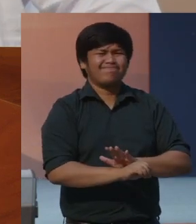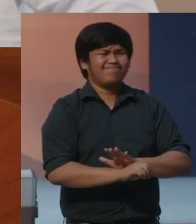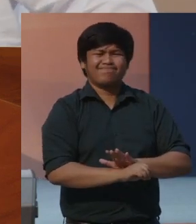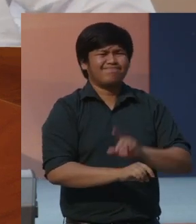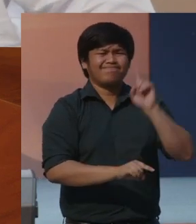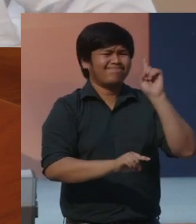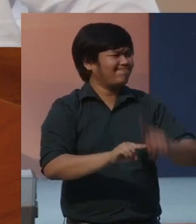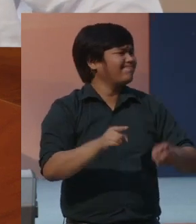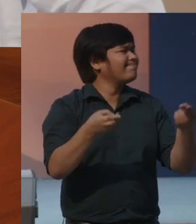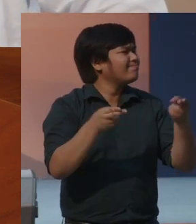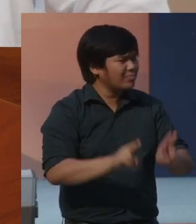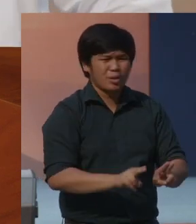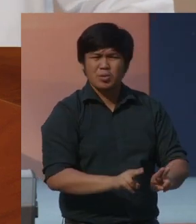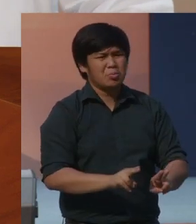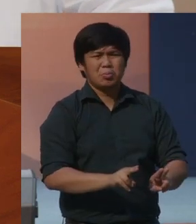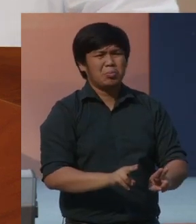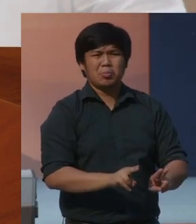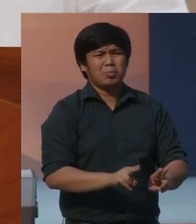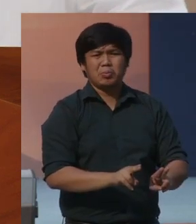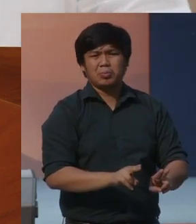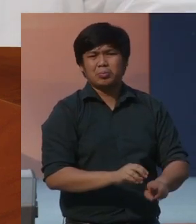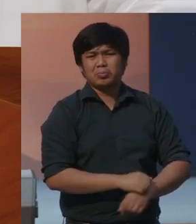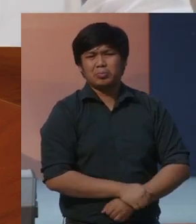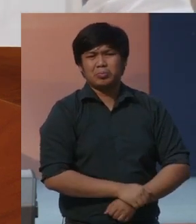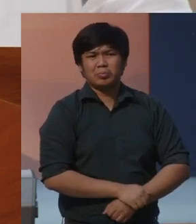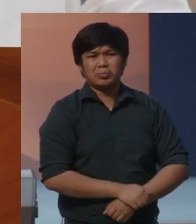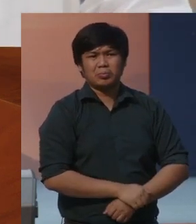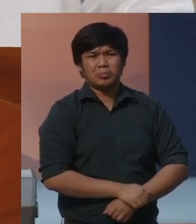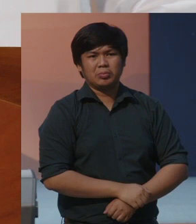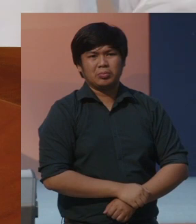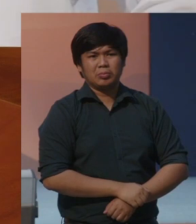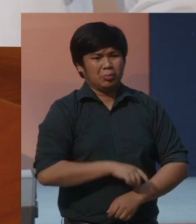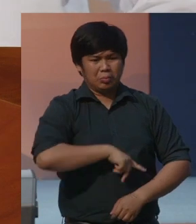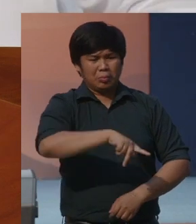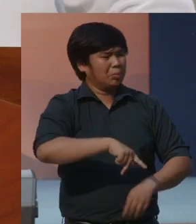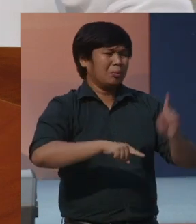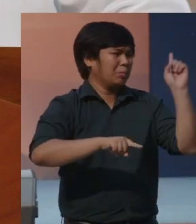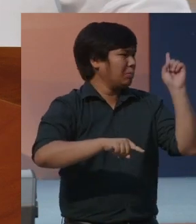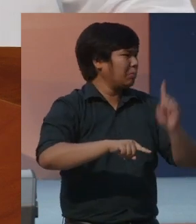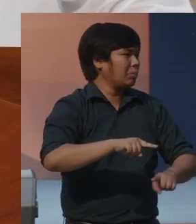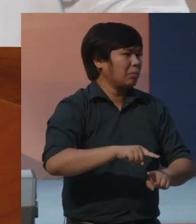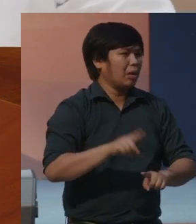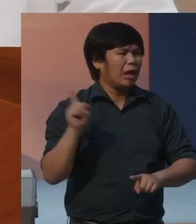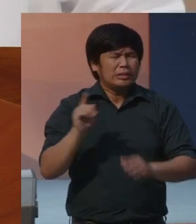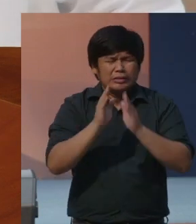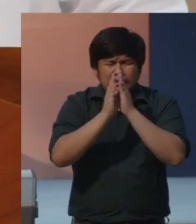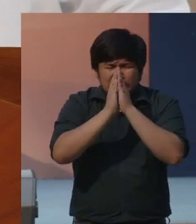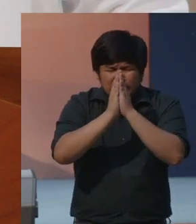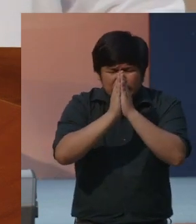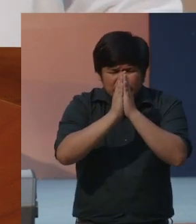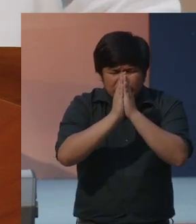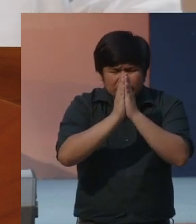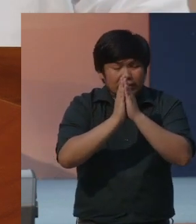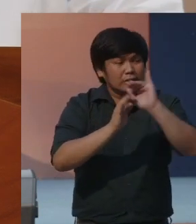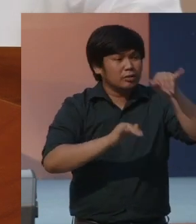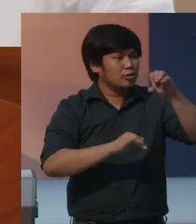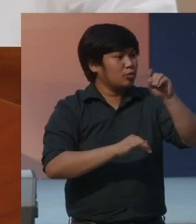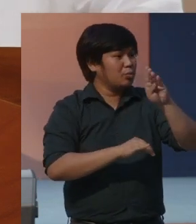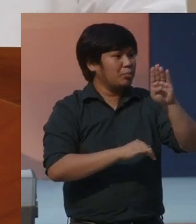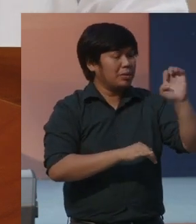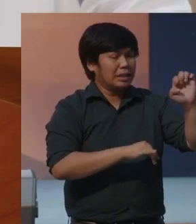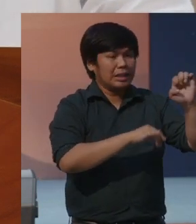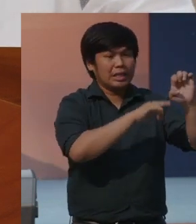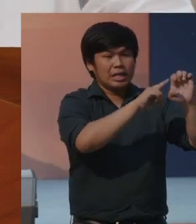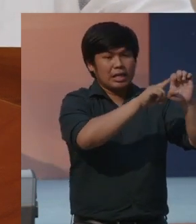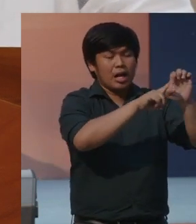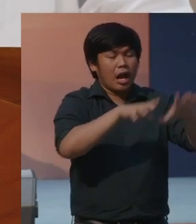po. No. Kaya nag-adapt po kami, isa pong miracle din ng aming anak na si Joby. At nung